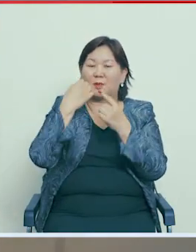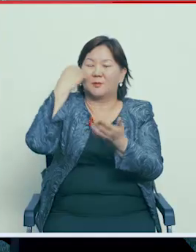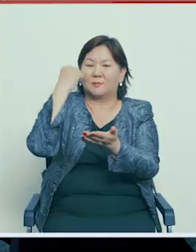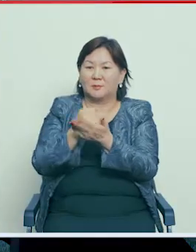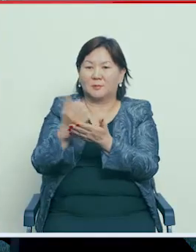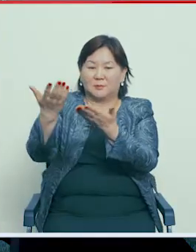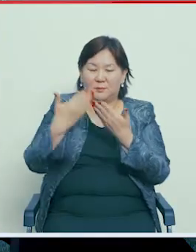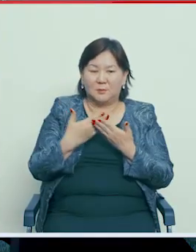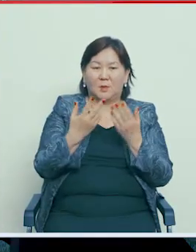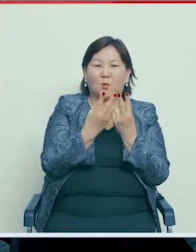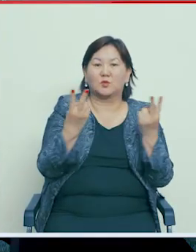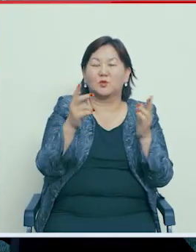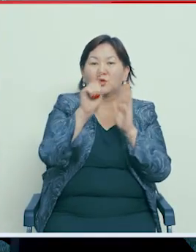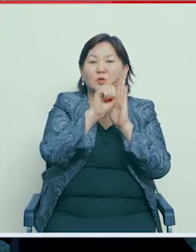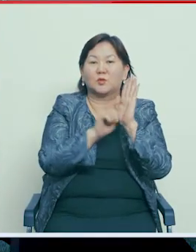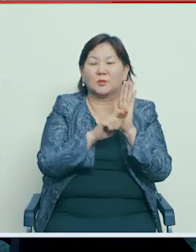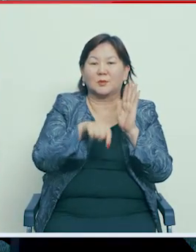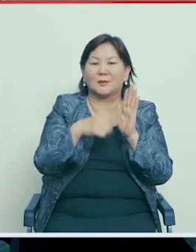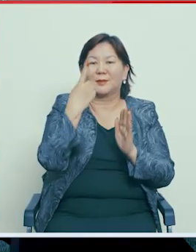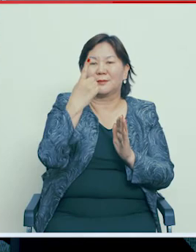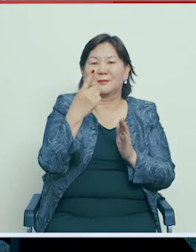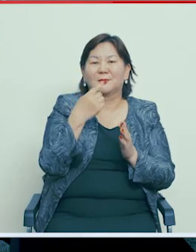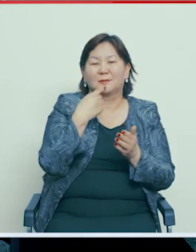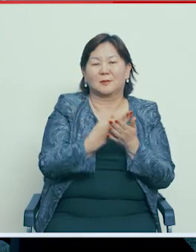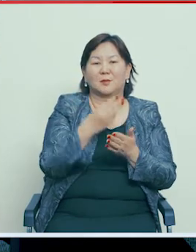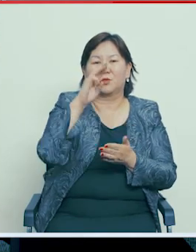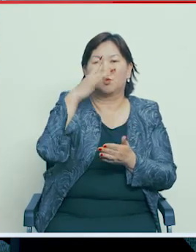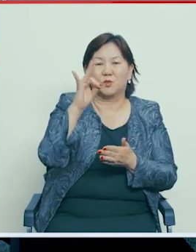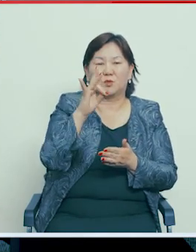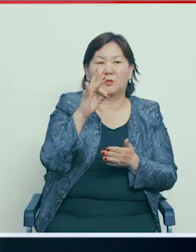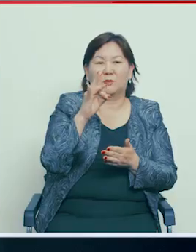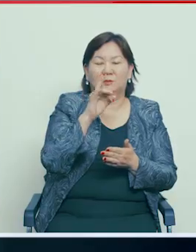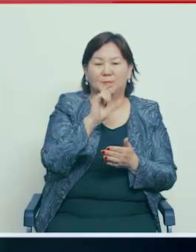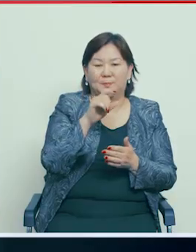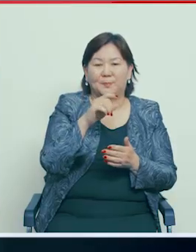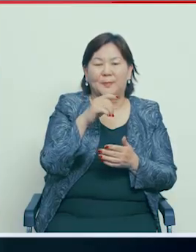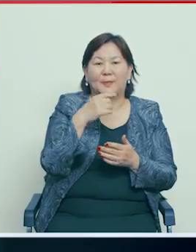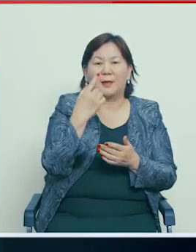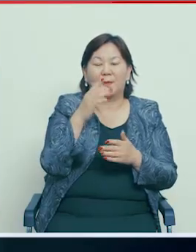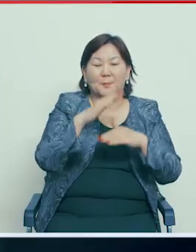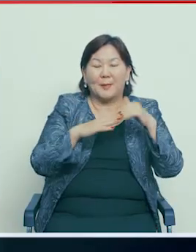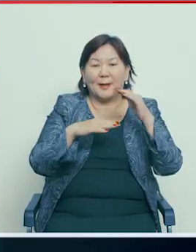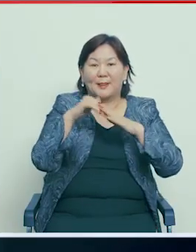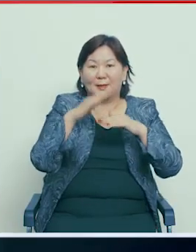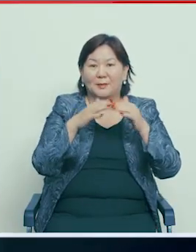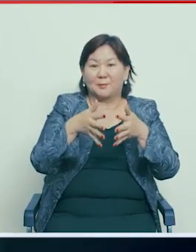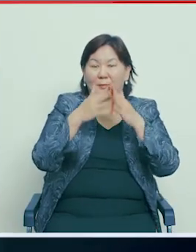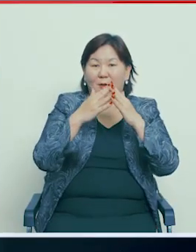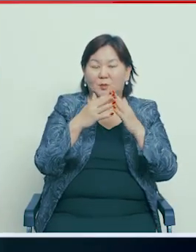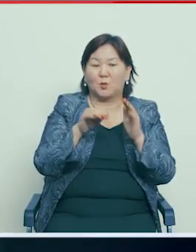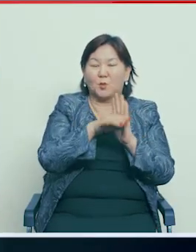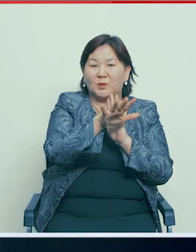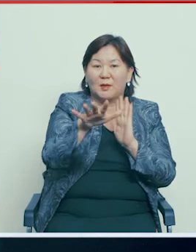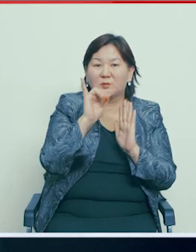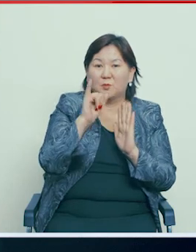маань тодорхойлно. Энэ дээр би сүүлийн үед гараад байгаа нэг ганцхан сайн жишээ хэлчихээ. Төрийг нэлээд муусан тий. Одоо барилга байгууламжийн хүртээмж